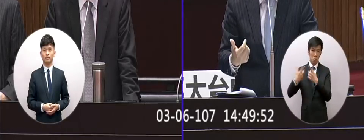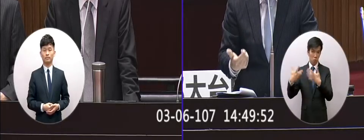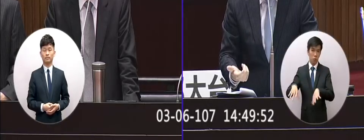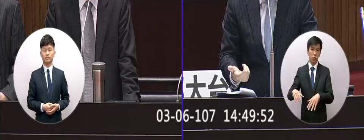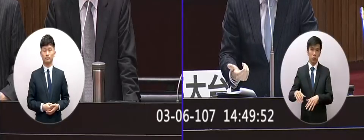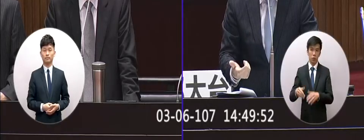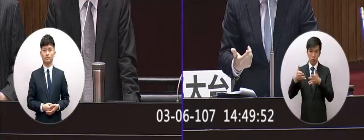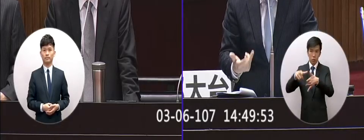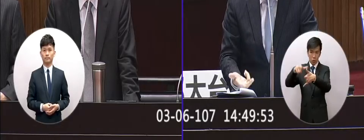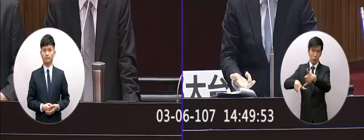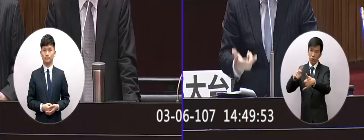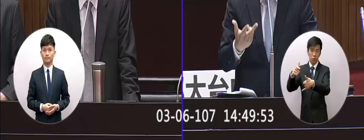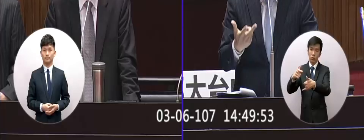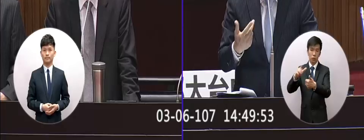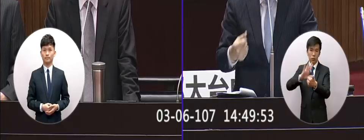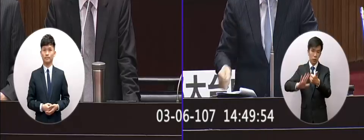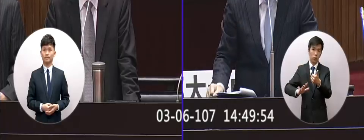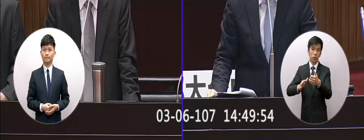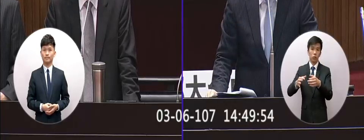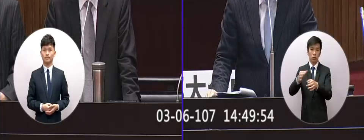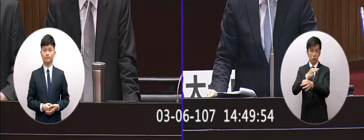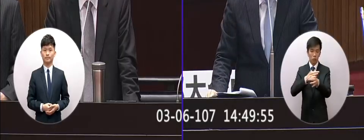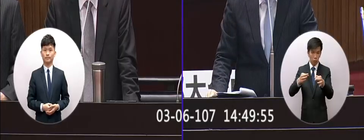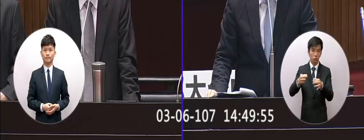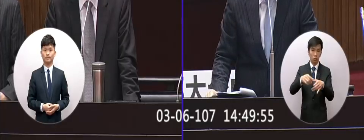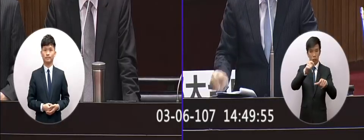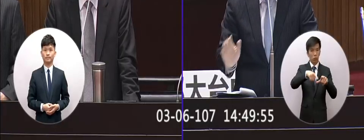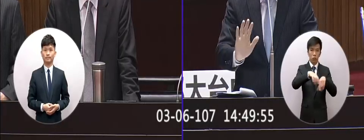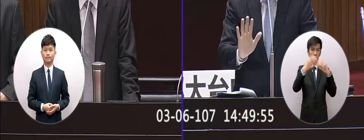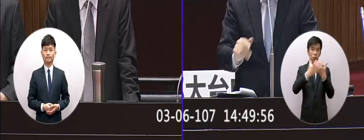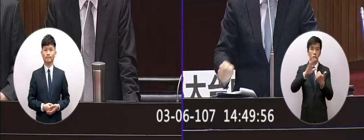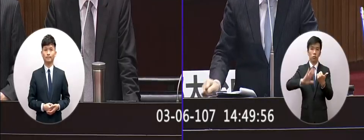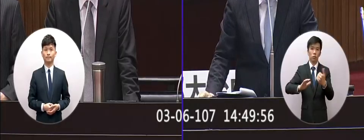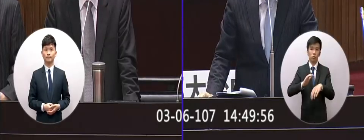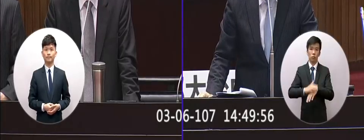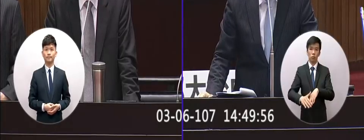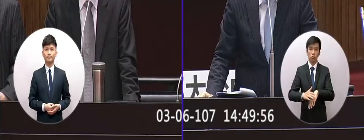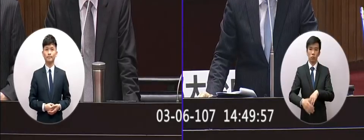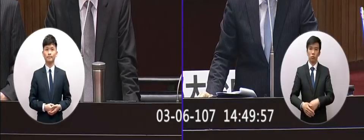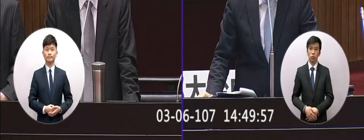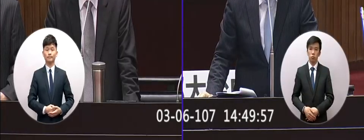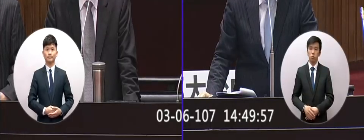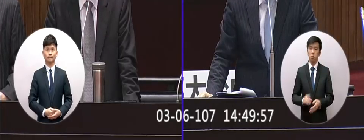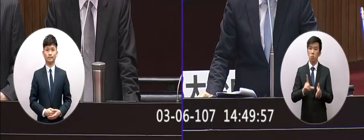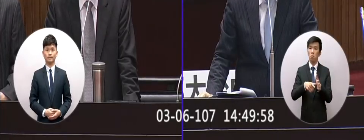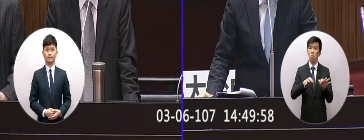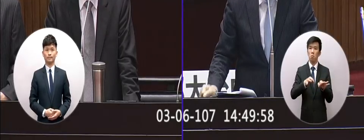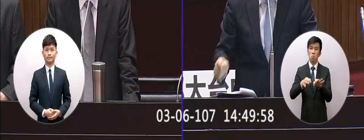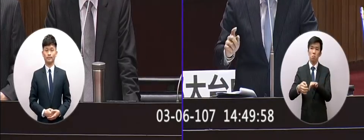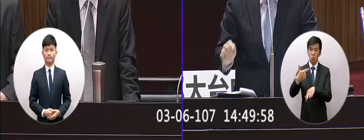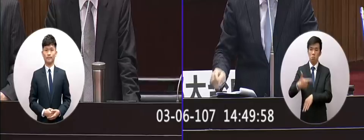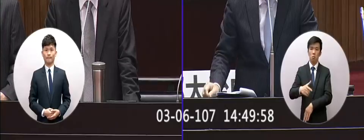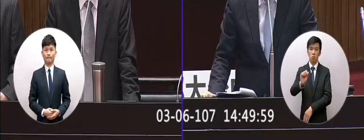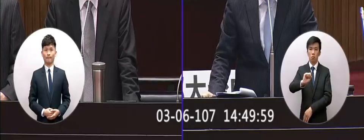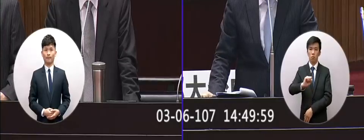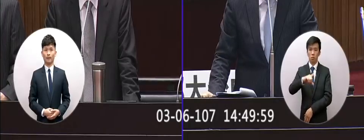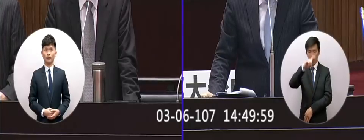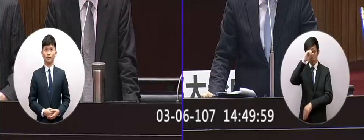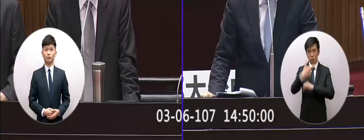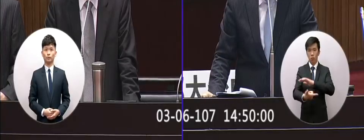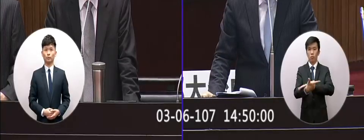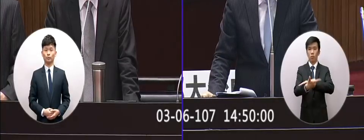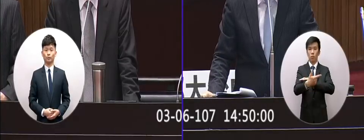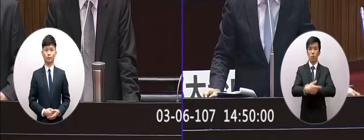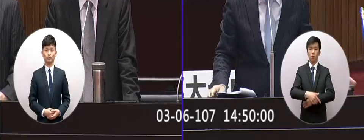人哦，包括企业、包括产业都会影响。时间不站在我们这边，所以院长你的速度要快